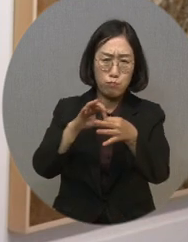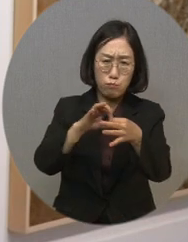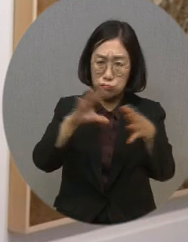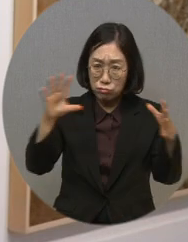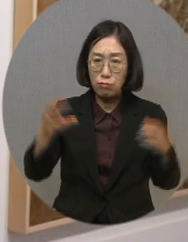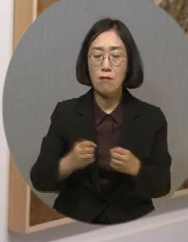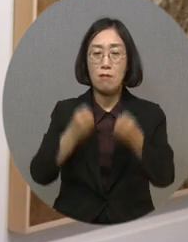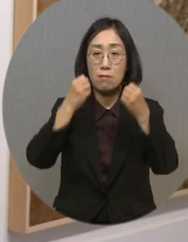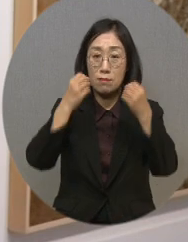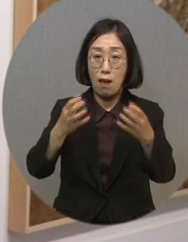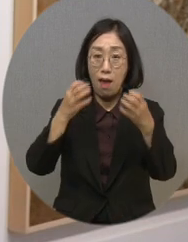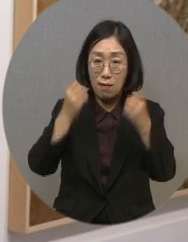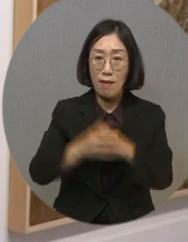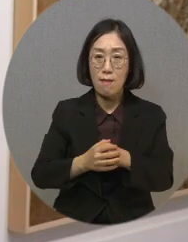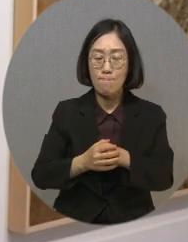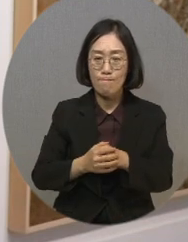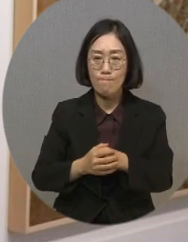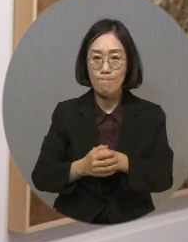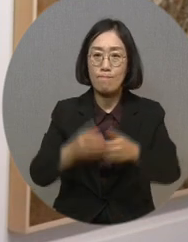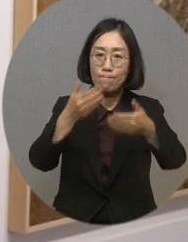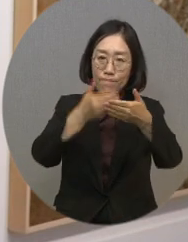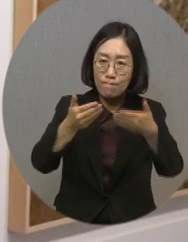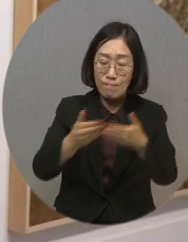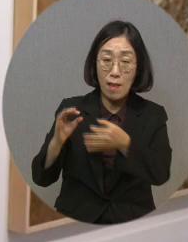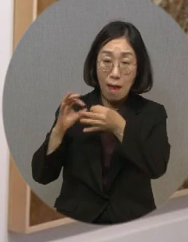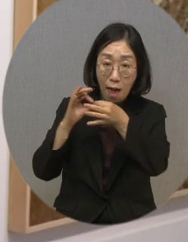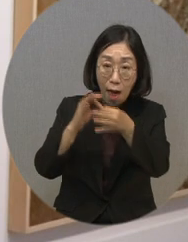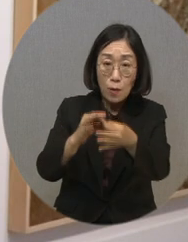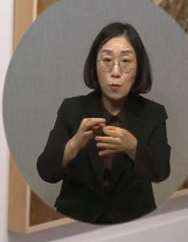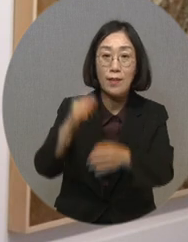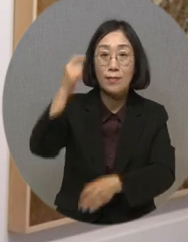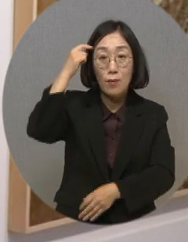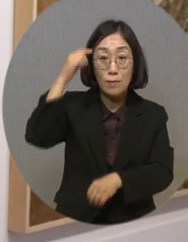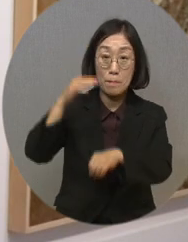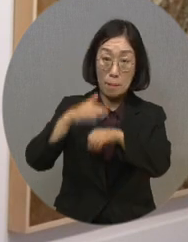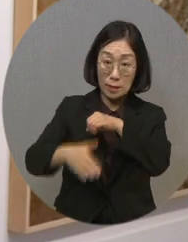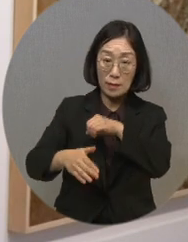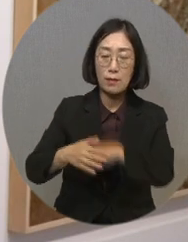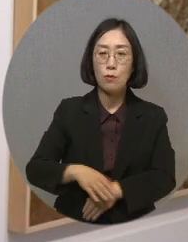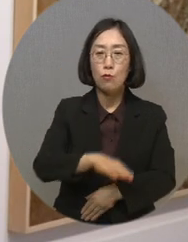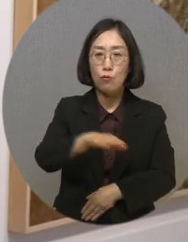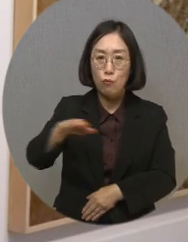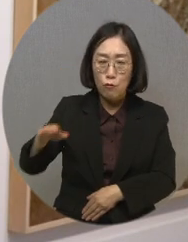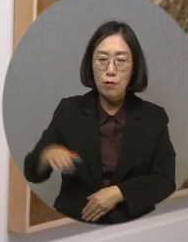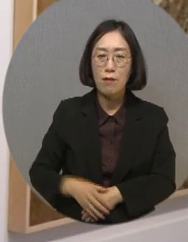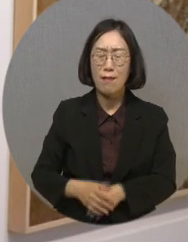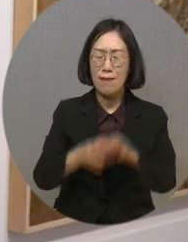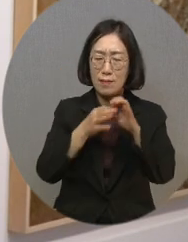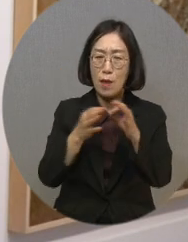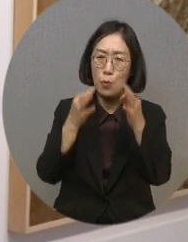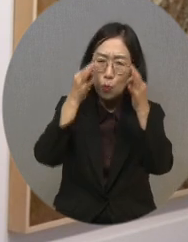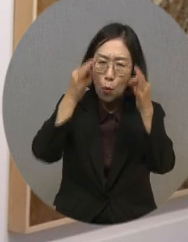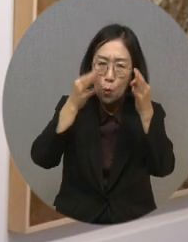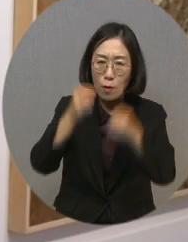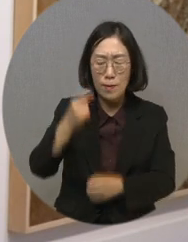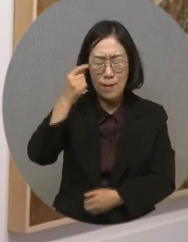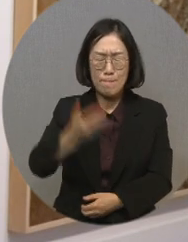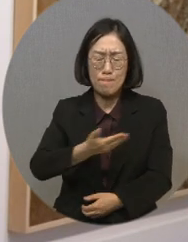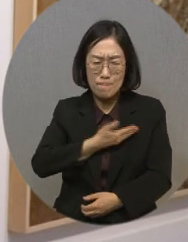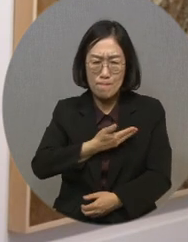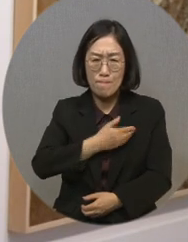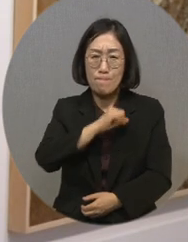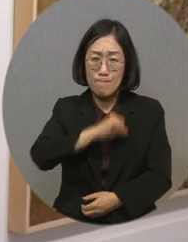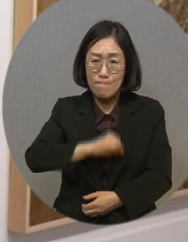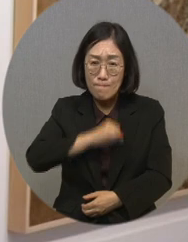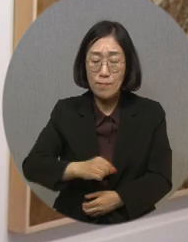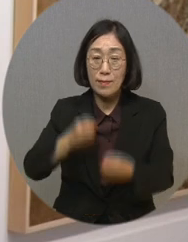언제나 새로운 길을 걸어가는 작가의 진정한 예술 정신은 우리에게 작가란 끊임없는 노력과 고뇌로